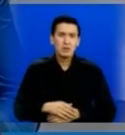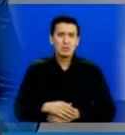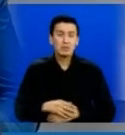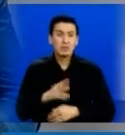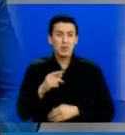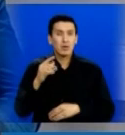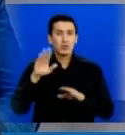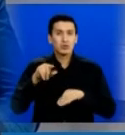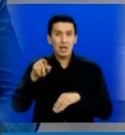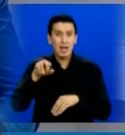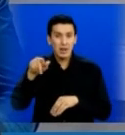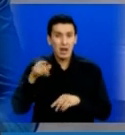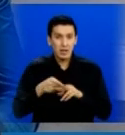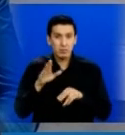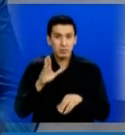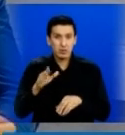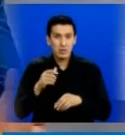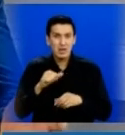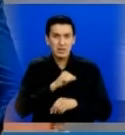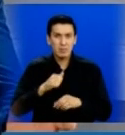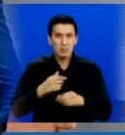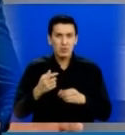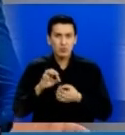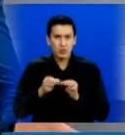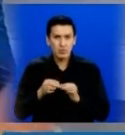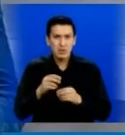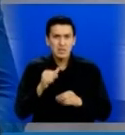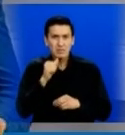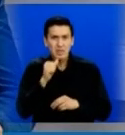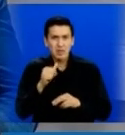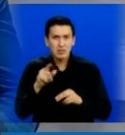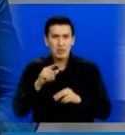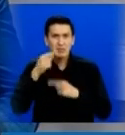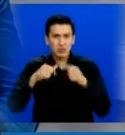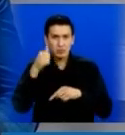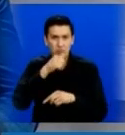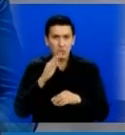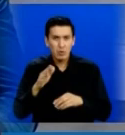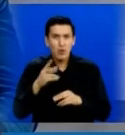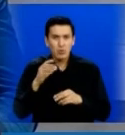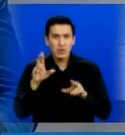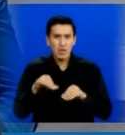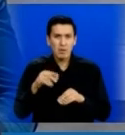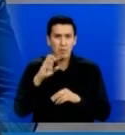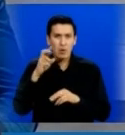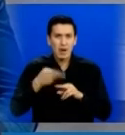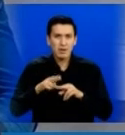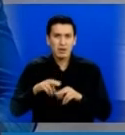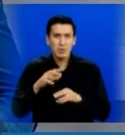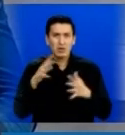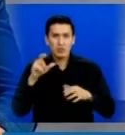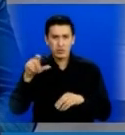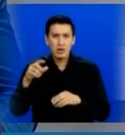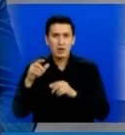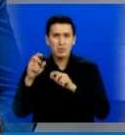Ну пусть для них это будет, наверное, самым сложным испытанием, которое можно, возможно, будет в следующем году. Но дай бог, что большое количество людей, конечно же, доберутся,